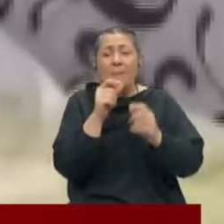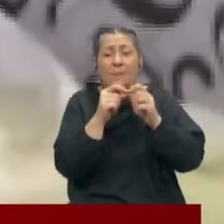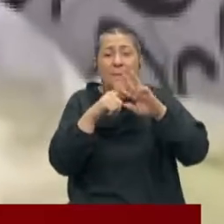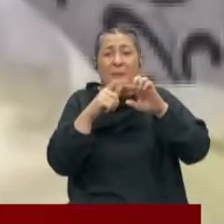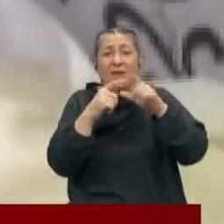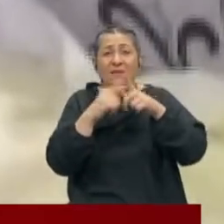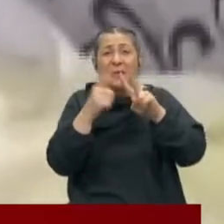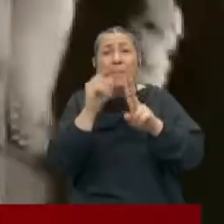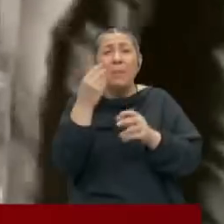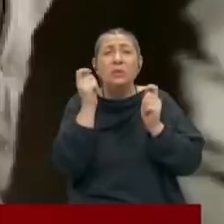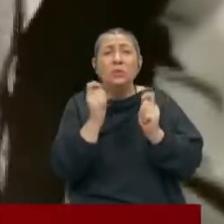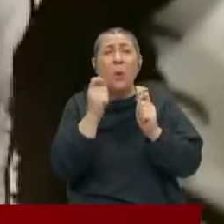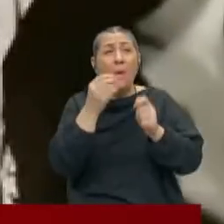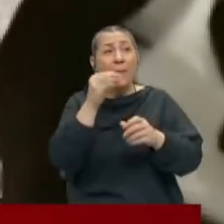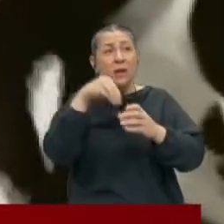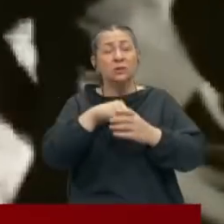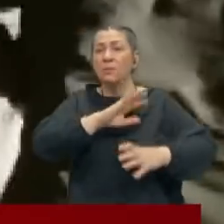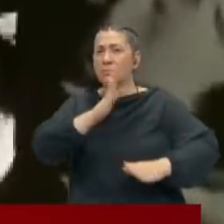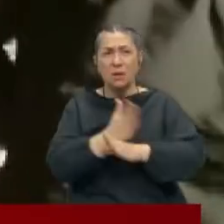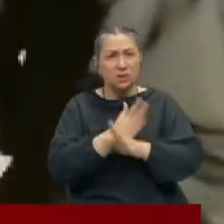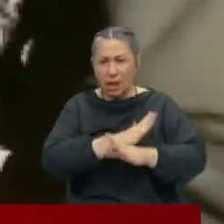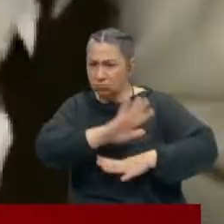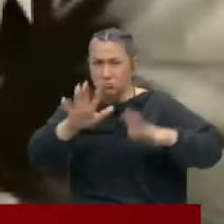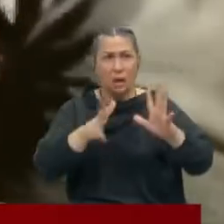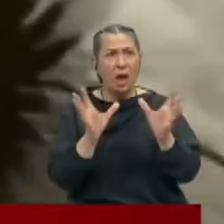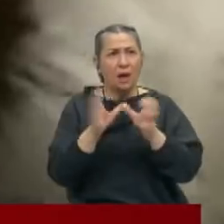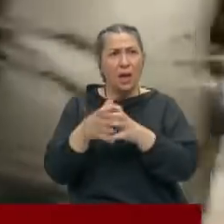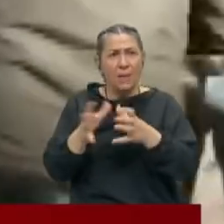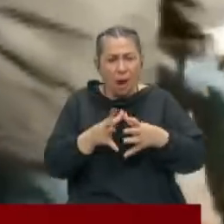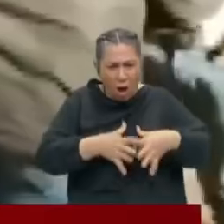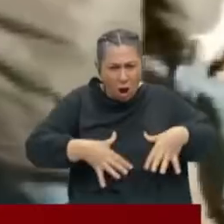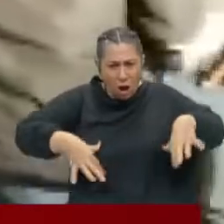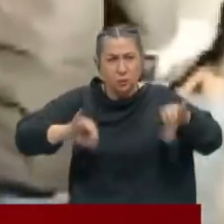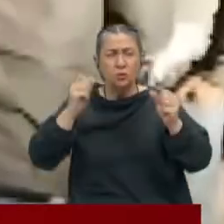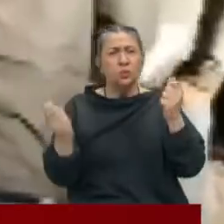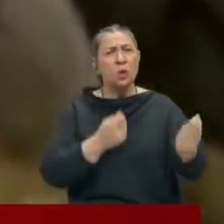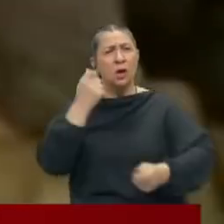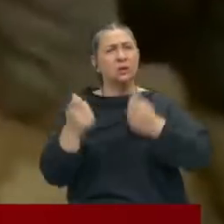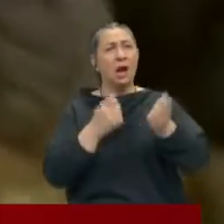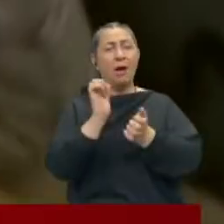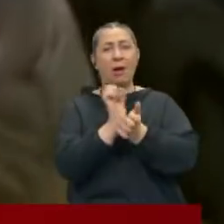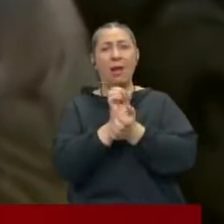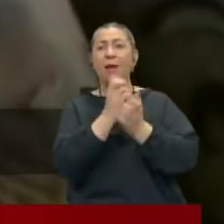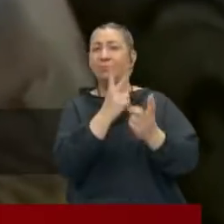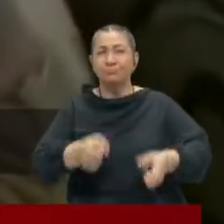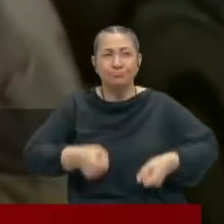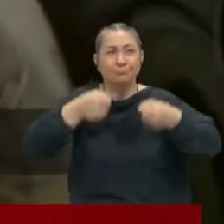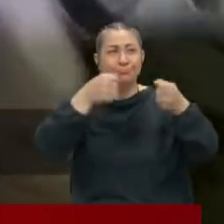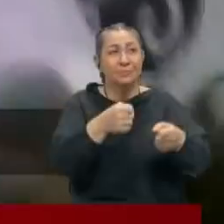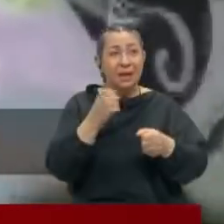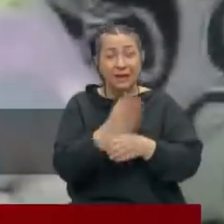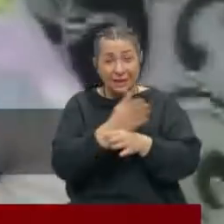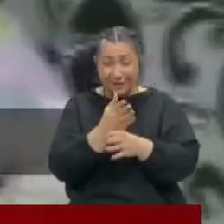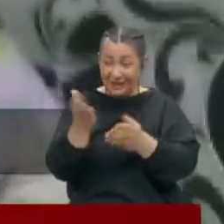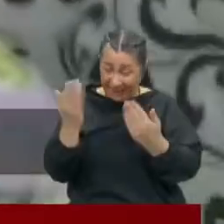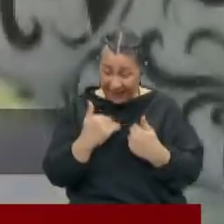bebek zor durumdaydı. Bebek için gerekli malzemeler ekiplerin uzun uğraşları sonucu ailesine ulaştırıldı. Yaşasın